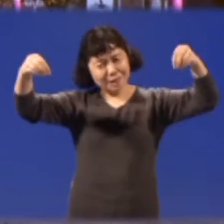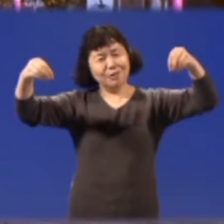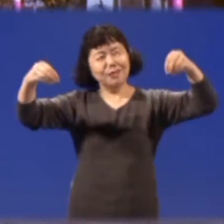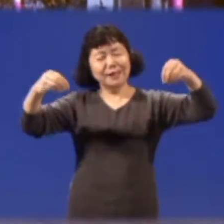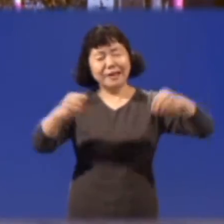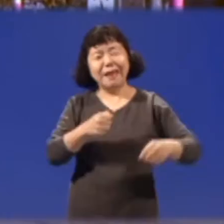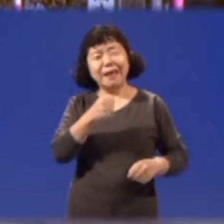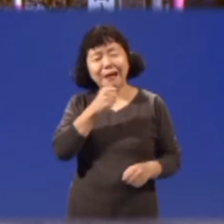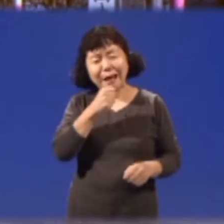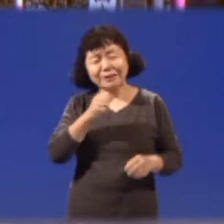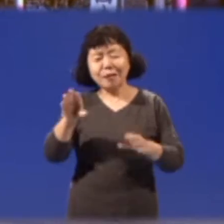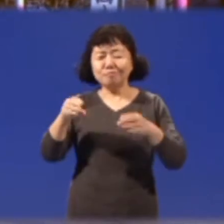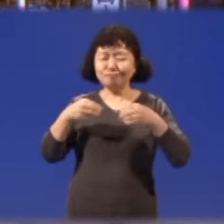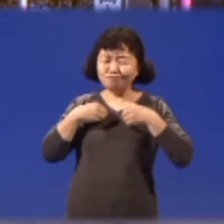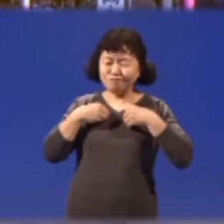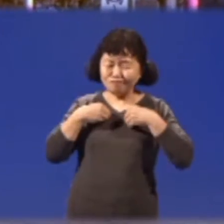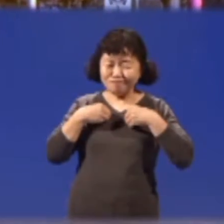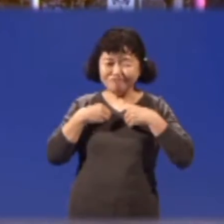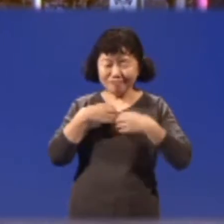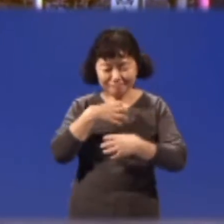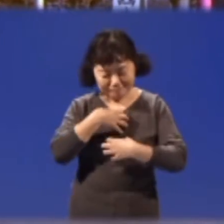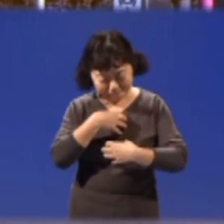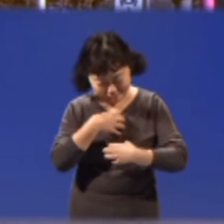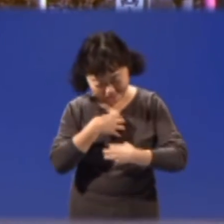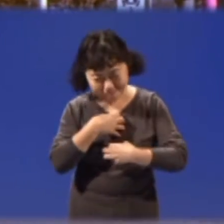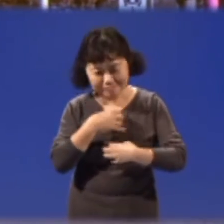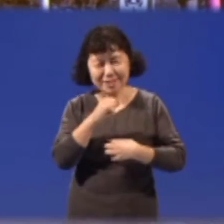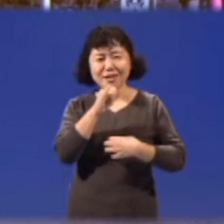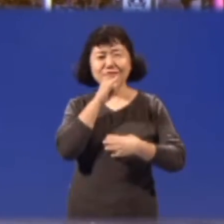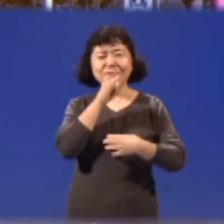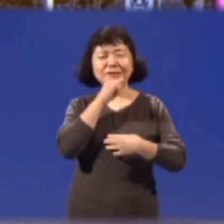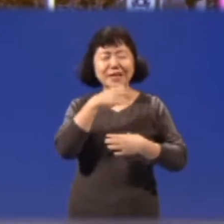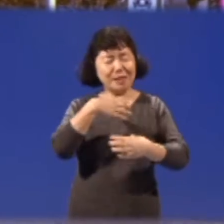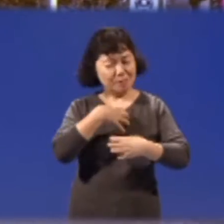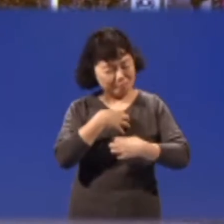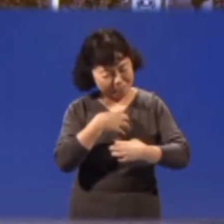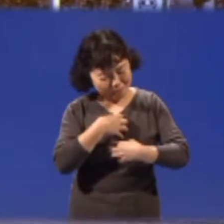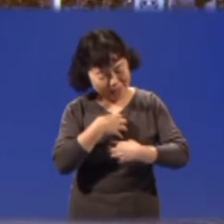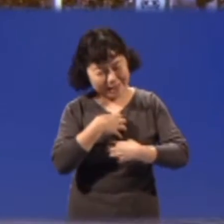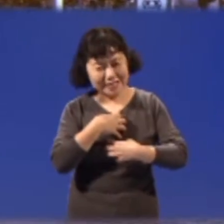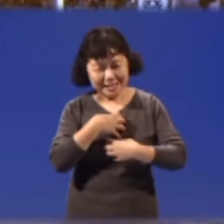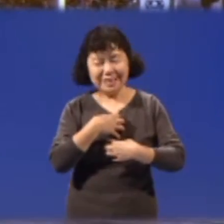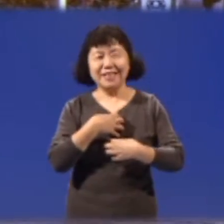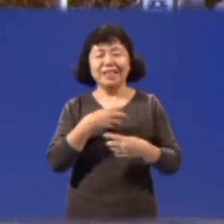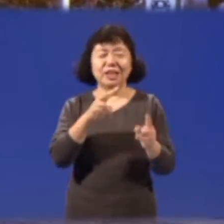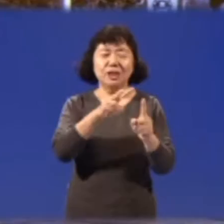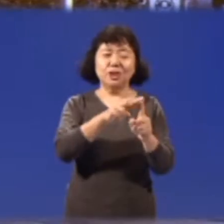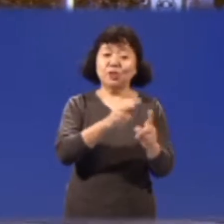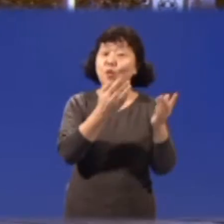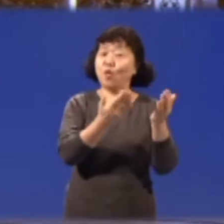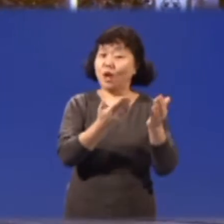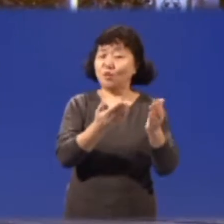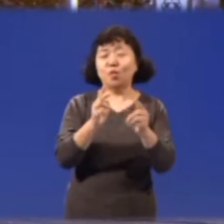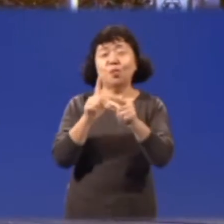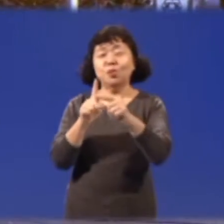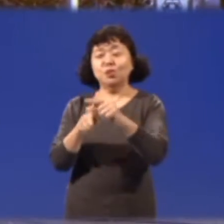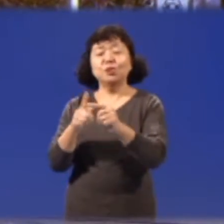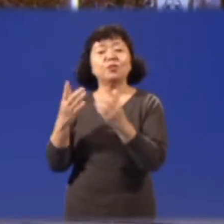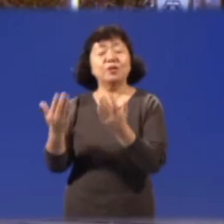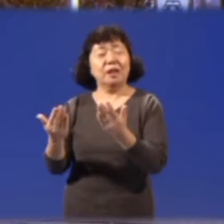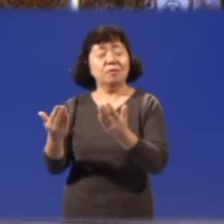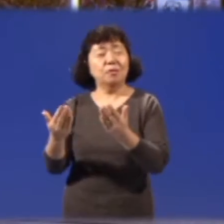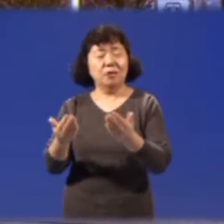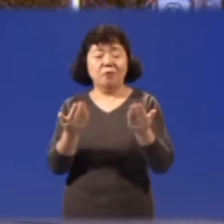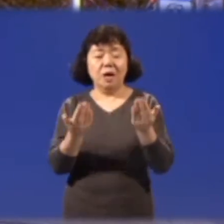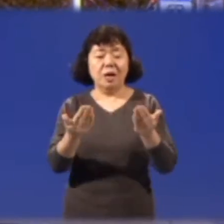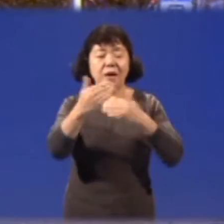。そしてインフルエンザの感染にも気をつけたいですね。小学校や中学校では学級閉鎖